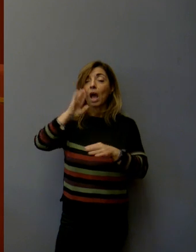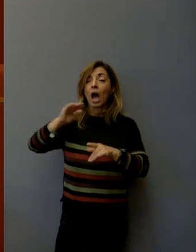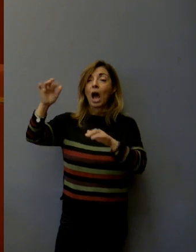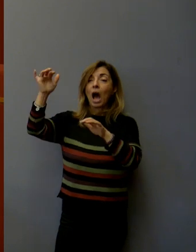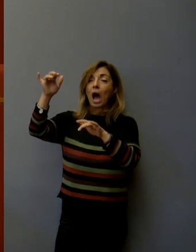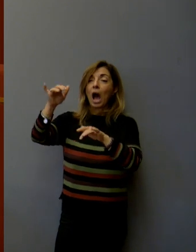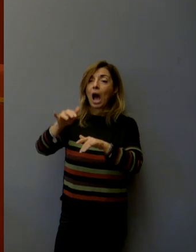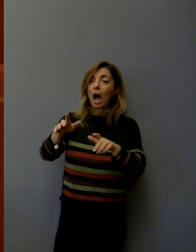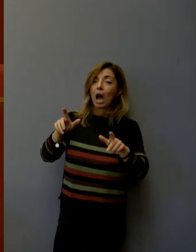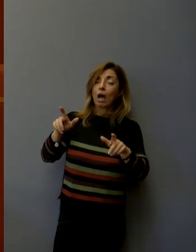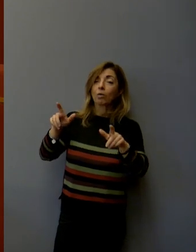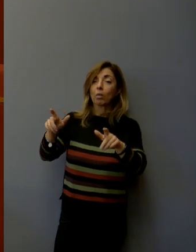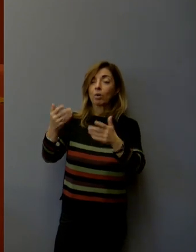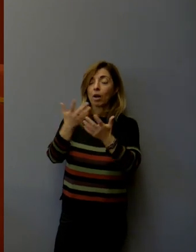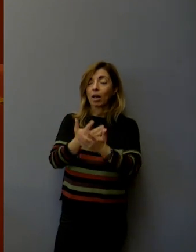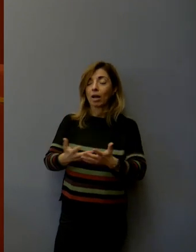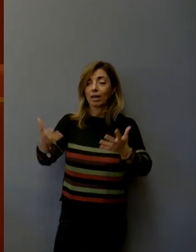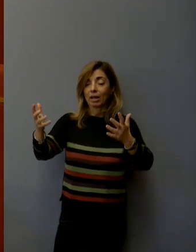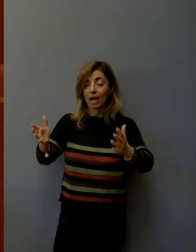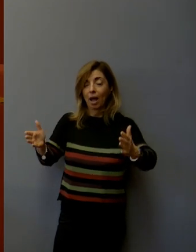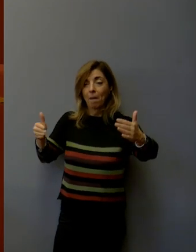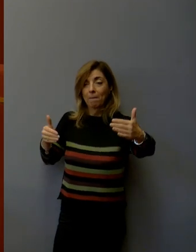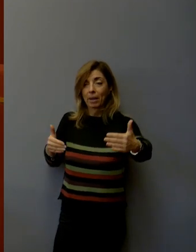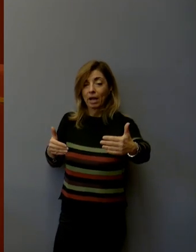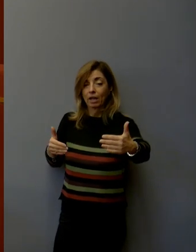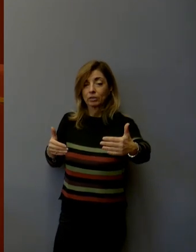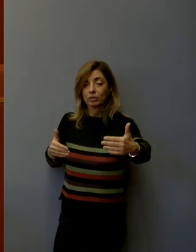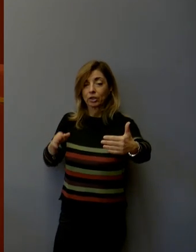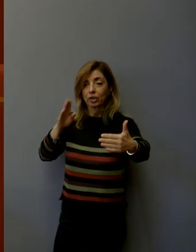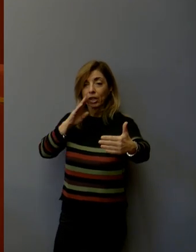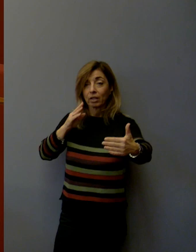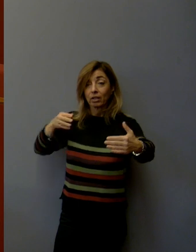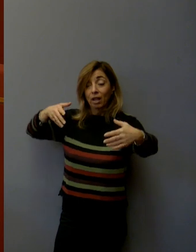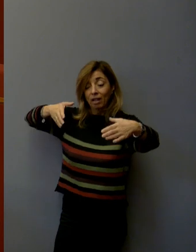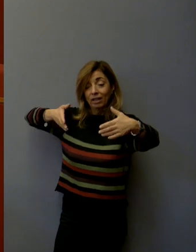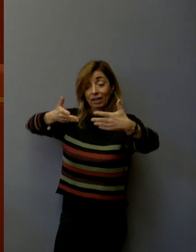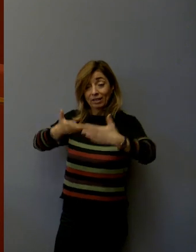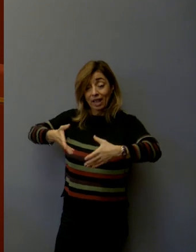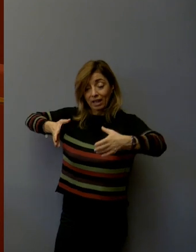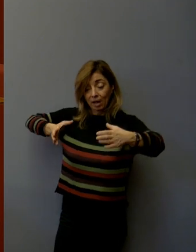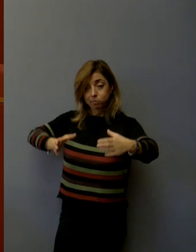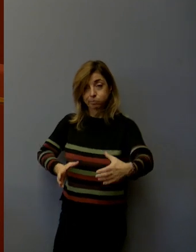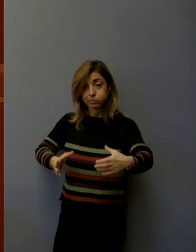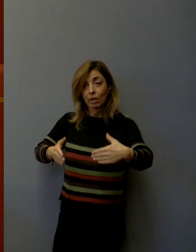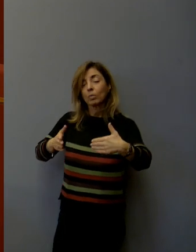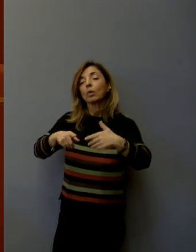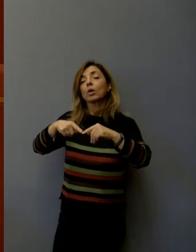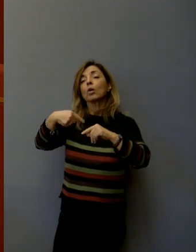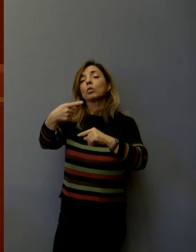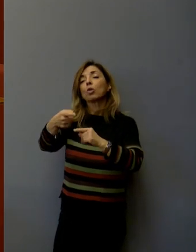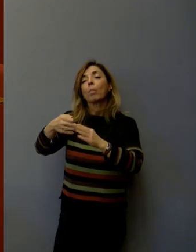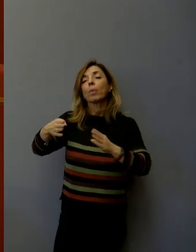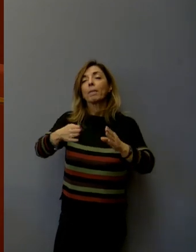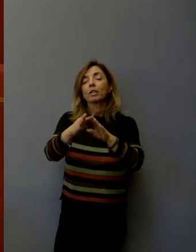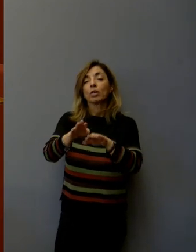bacini idrici contenenti e interrati nelle fasce poste ad alto livello subito dopo il percorso della